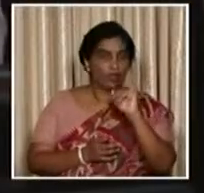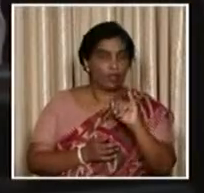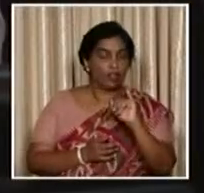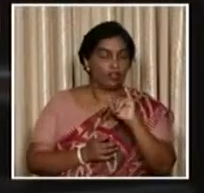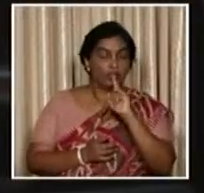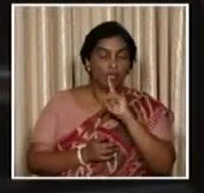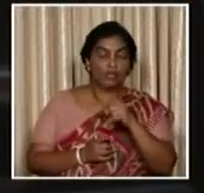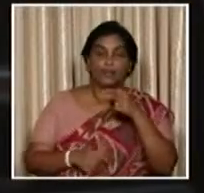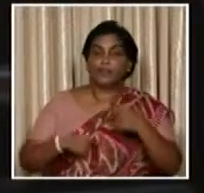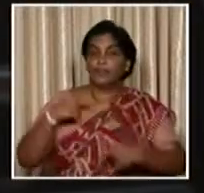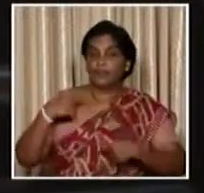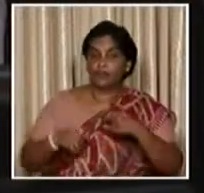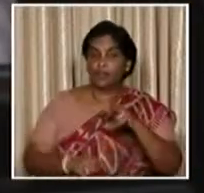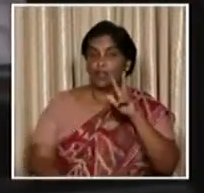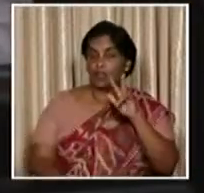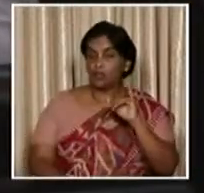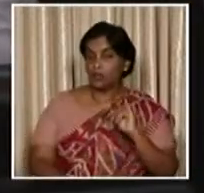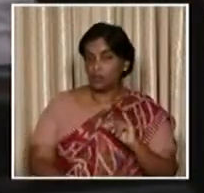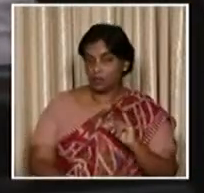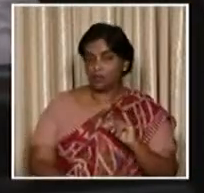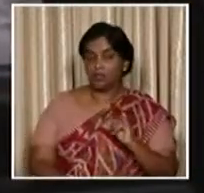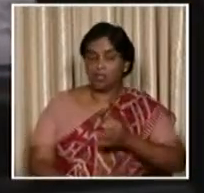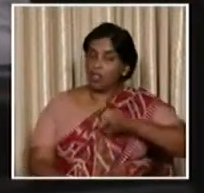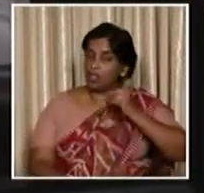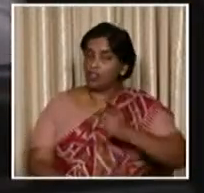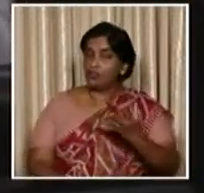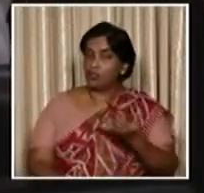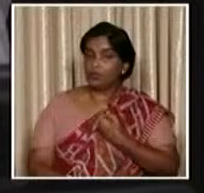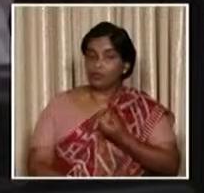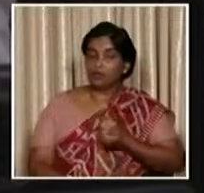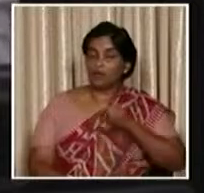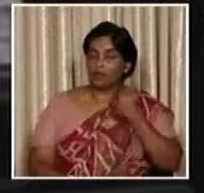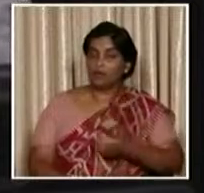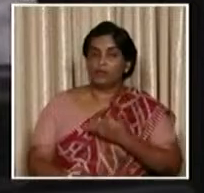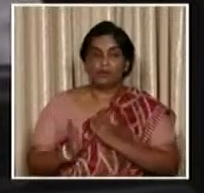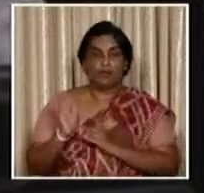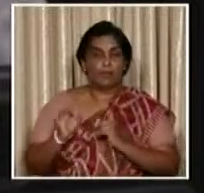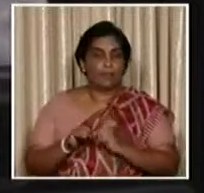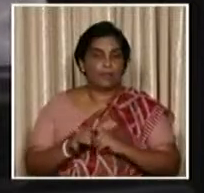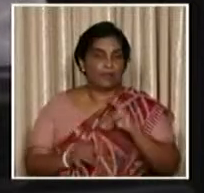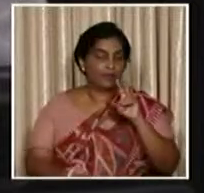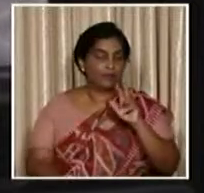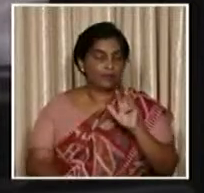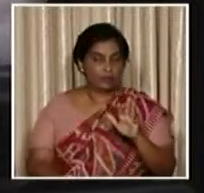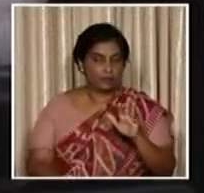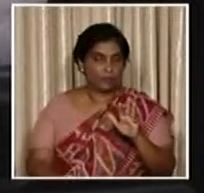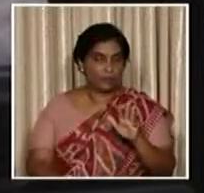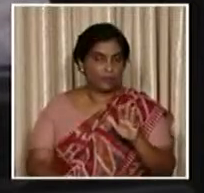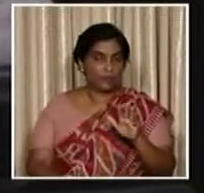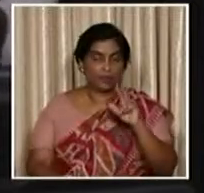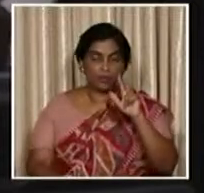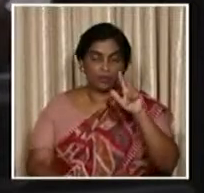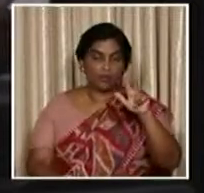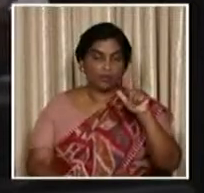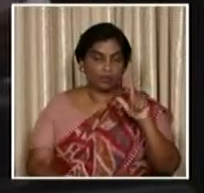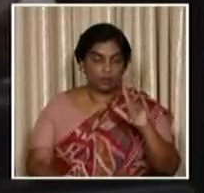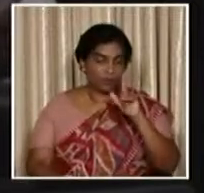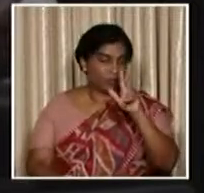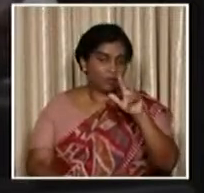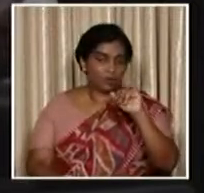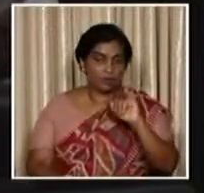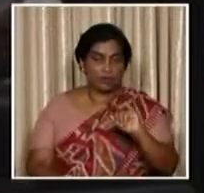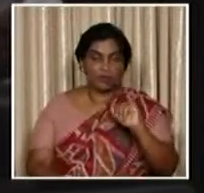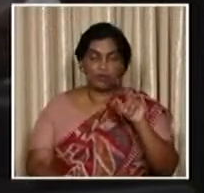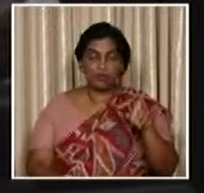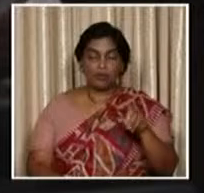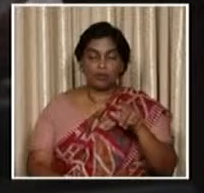විවාද නීති. ඒතකොට 86න් තමයි ඔබතුමාගේ අවසරය ගන්න වරප්‍රසාද ප්‍රශ්නේ යොමු කරන්න. හැබැයි 29 තියෙන. ඒතකොට 86 කියන කාරණේ කියනකොට